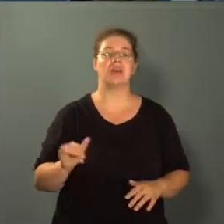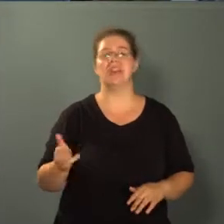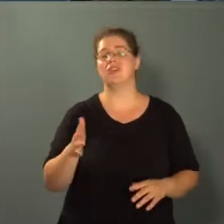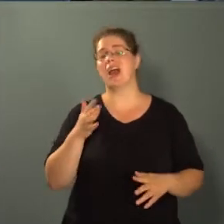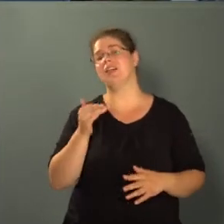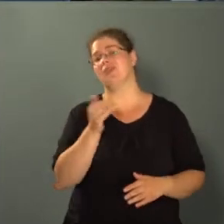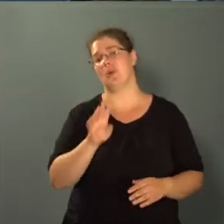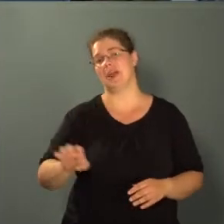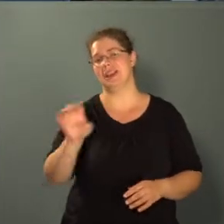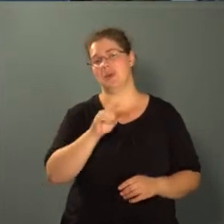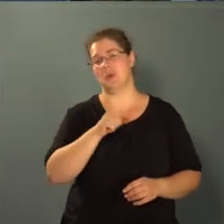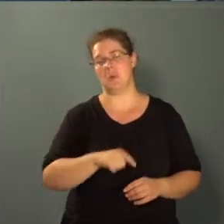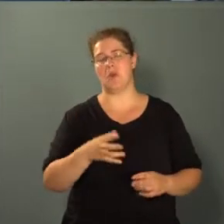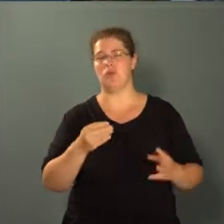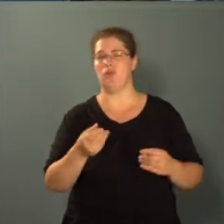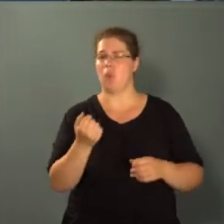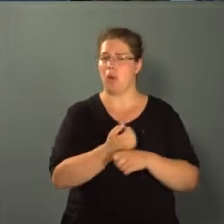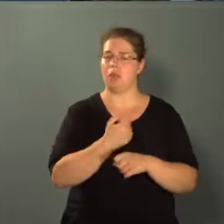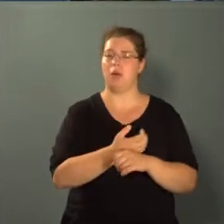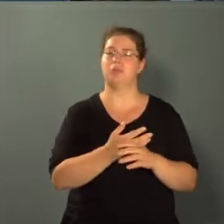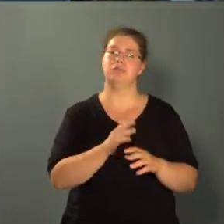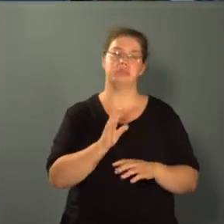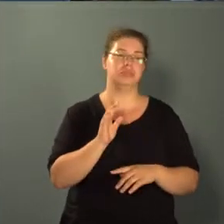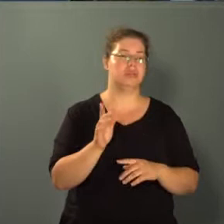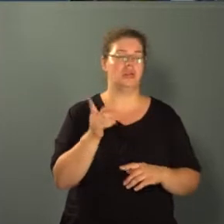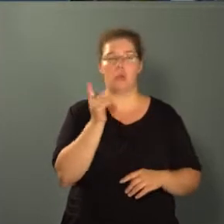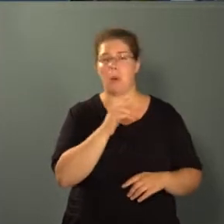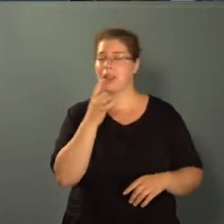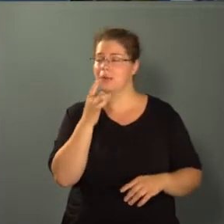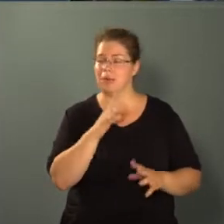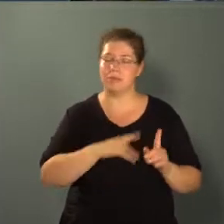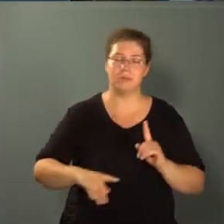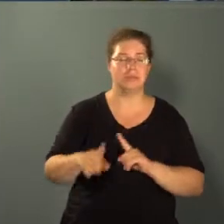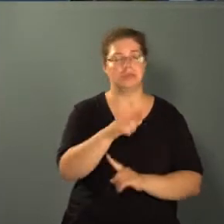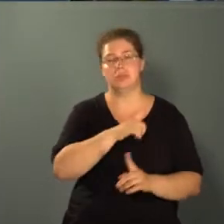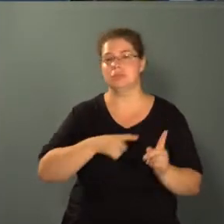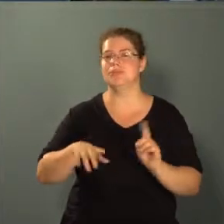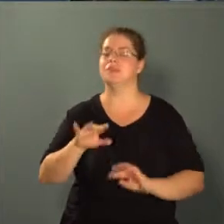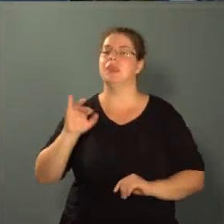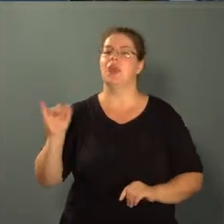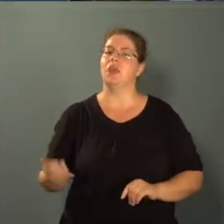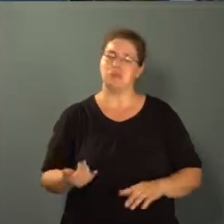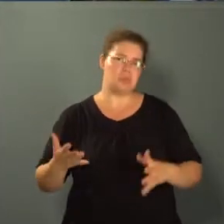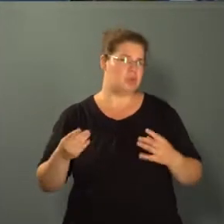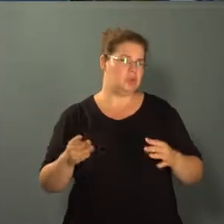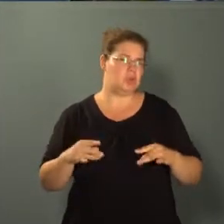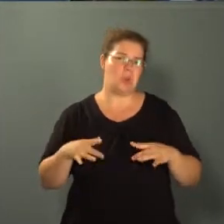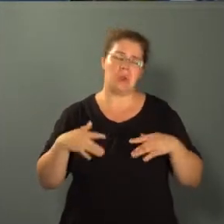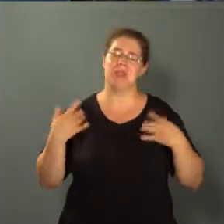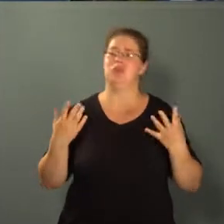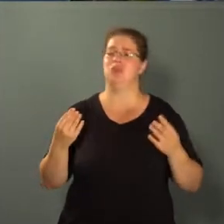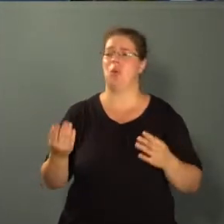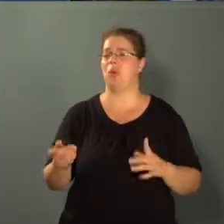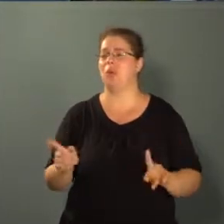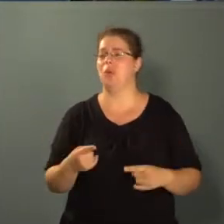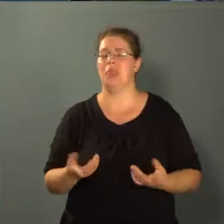meg Nyugat-Európa, ott is nagyon sokat dolgoztunk, bejártuk Tolnát, Baranyát. Rengeteg élmény, rengeteg koncert.